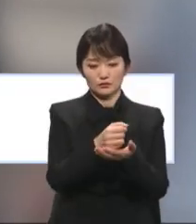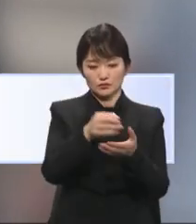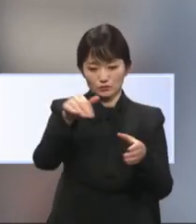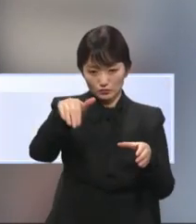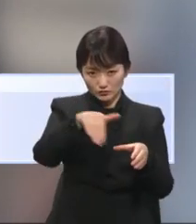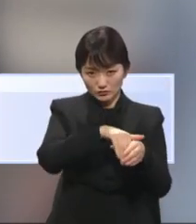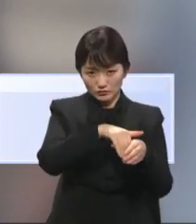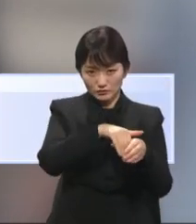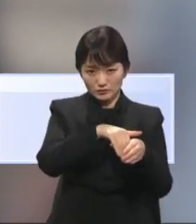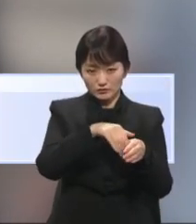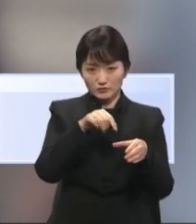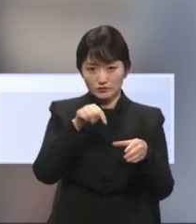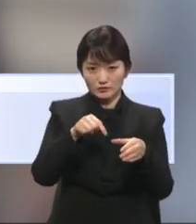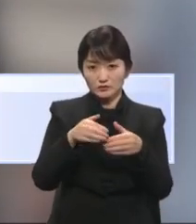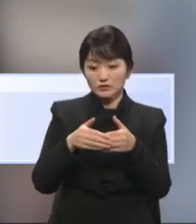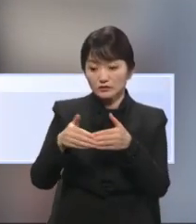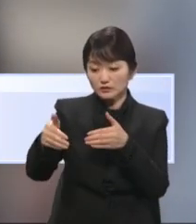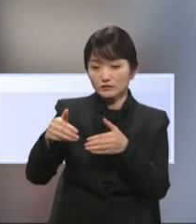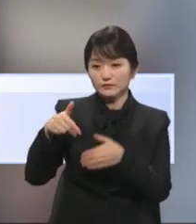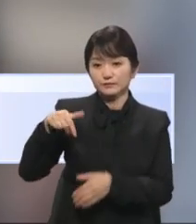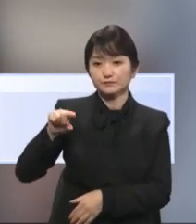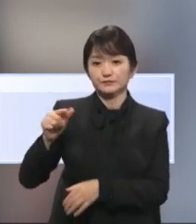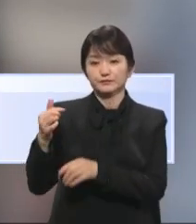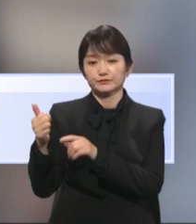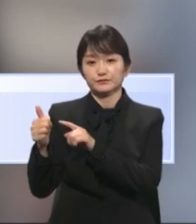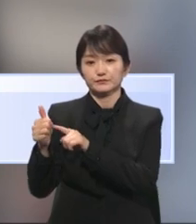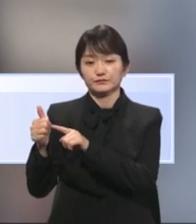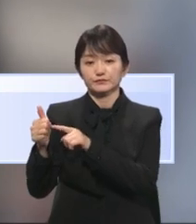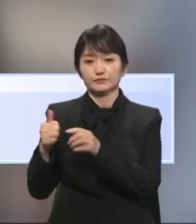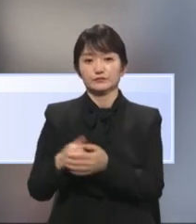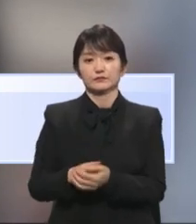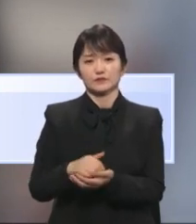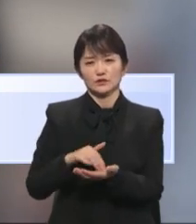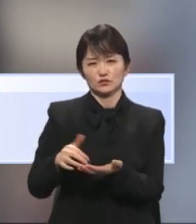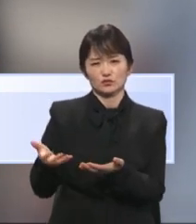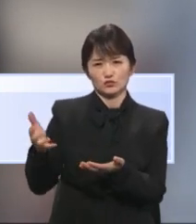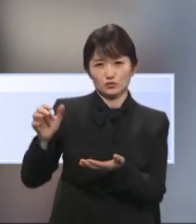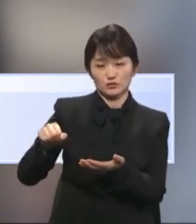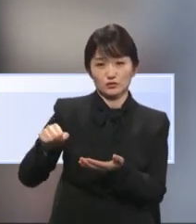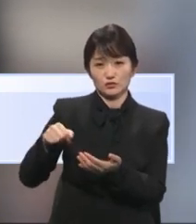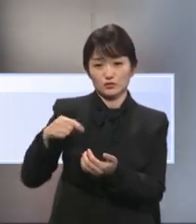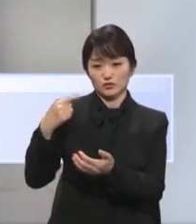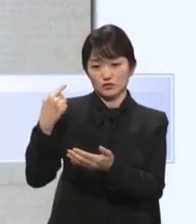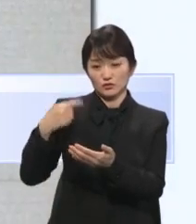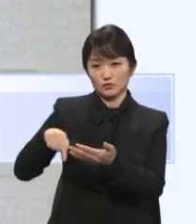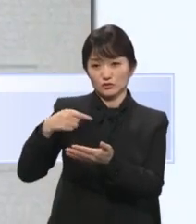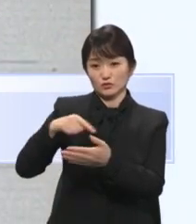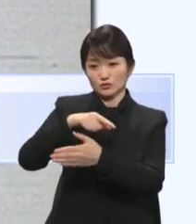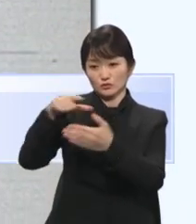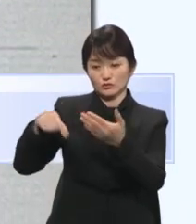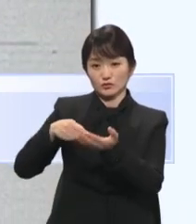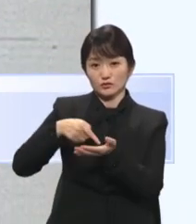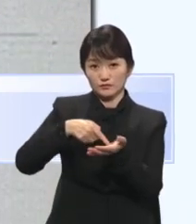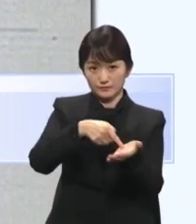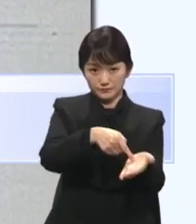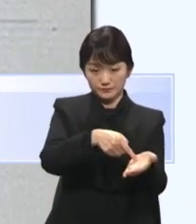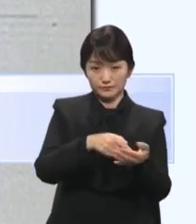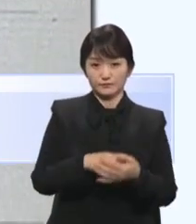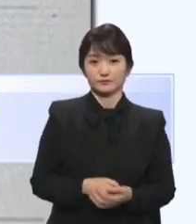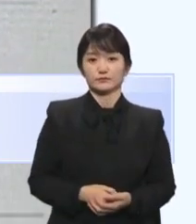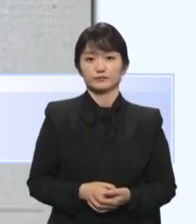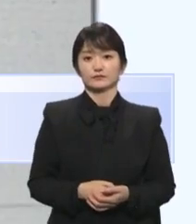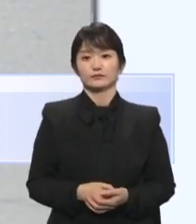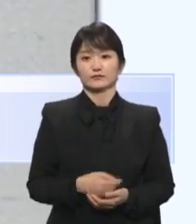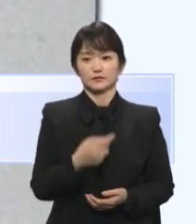보여지는데요이 과정에서 사실 전 씨가 이제 수억원을 달하는 어떤 교육 프로그램을 제안을 한 거죠 멘탈 코치를